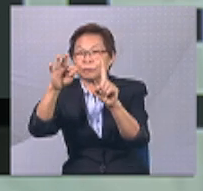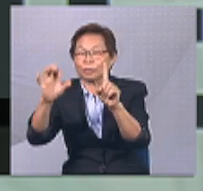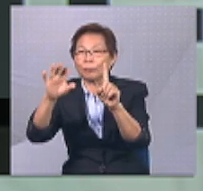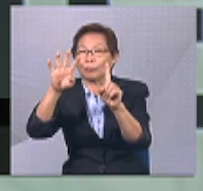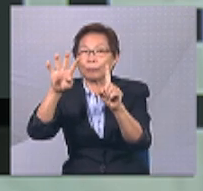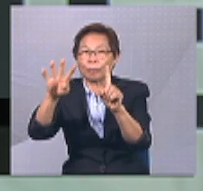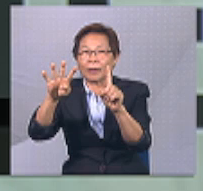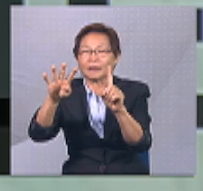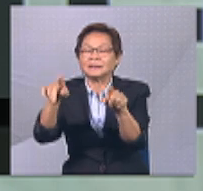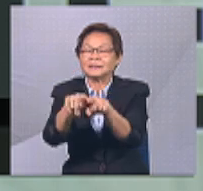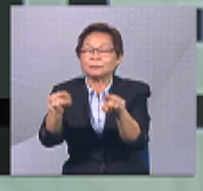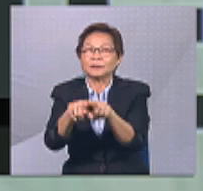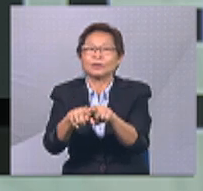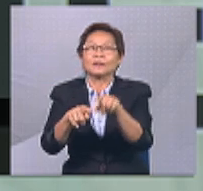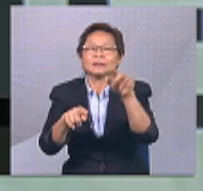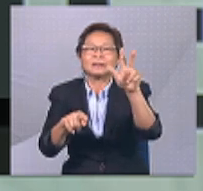1,904, iaitu bersamaan dengan